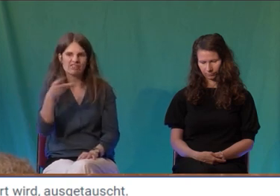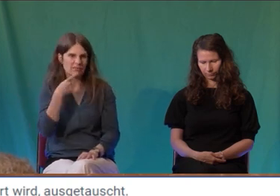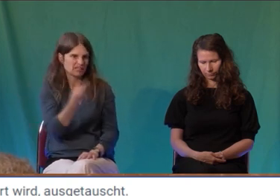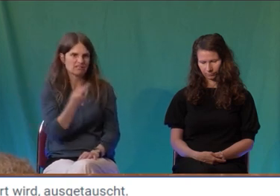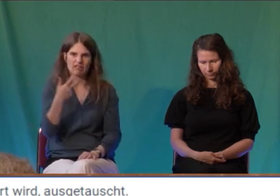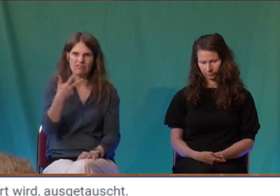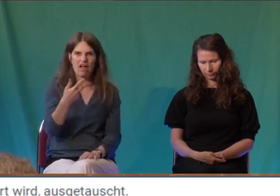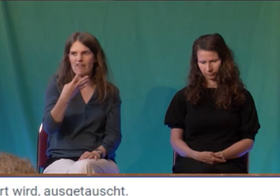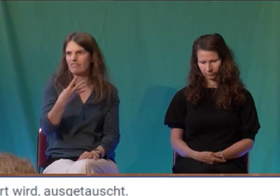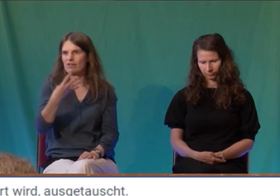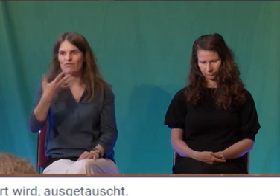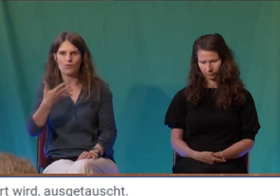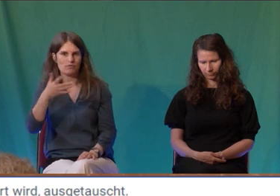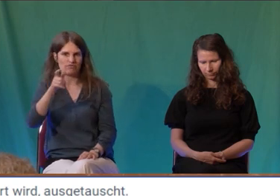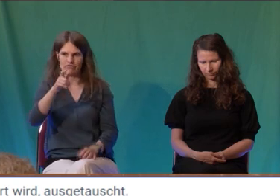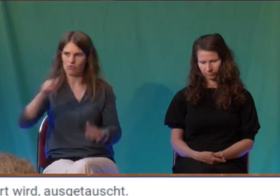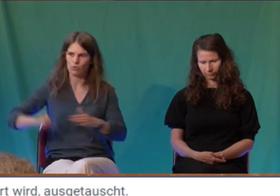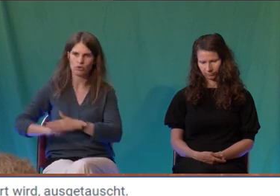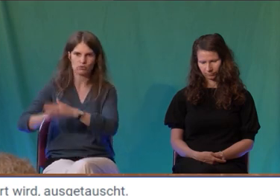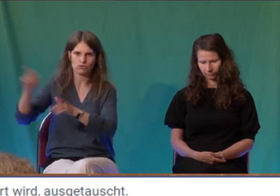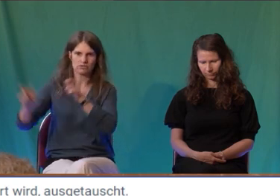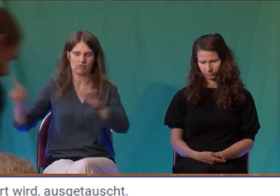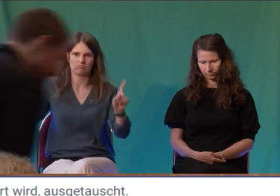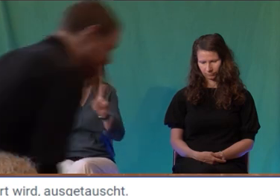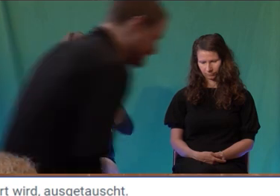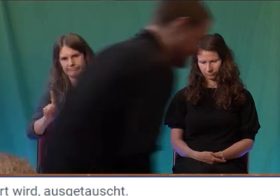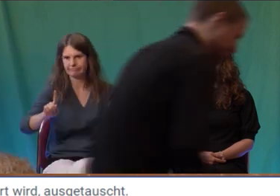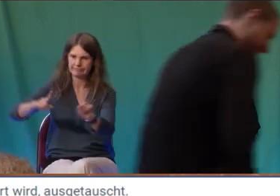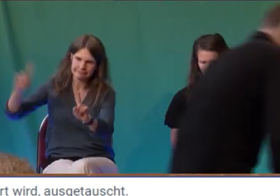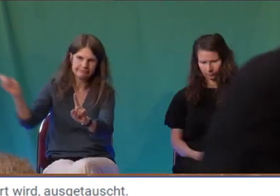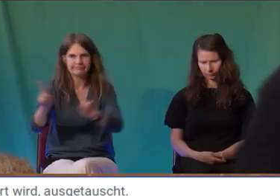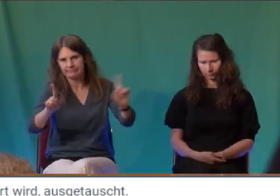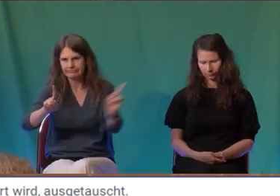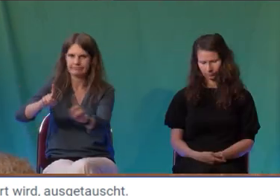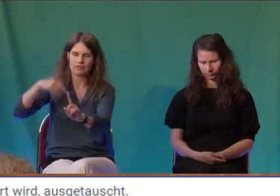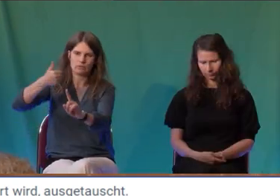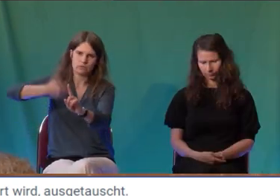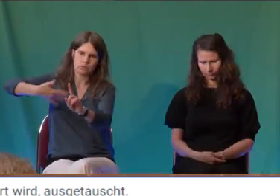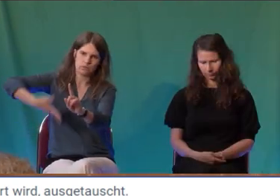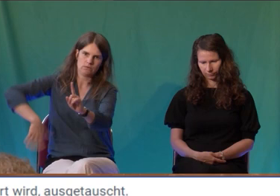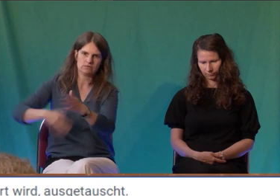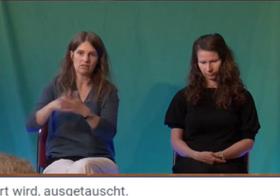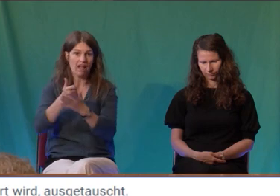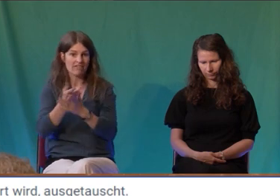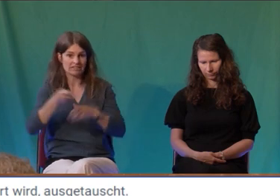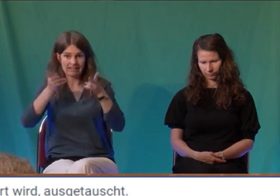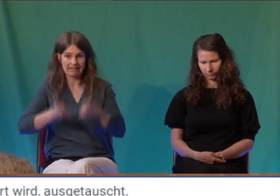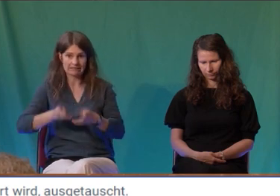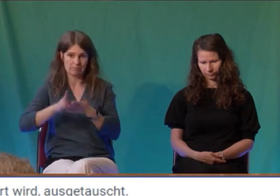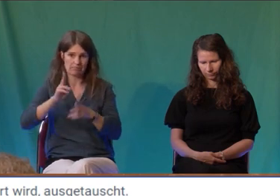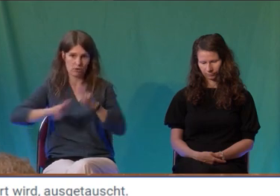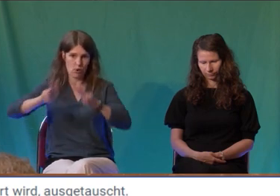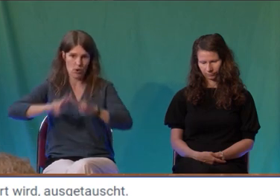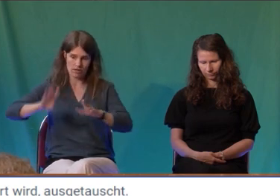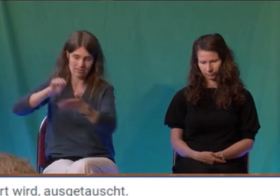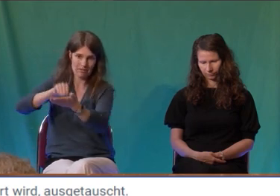sein können manchmal gibt es noch rechtliche Betreuer und das ist eine sehr schwierige Situation ist sowohl für die Eltern als auch für die